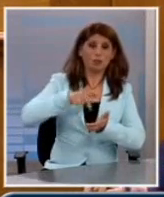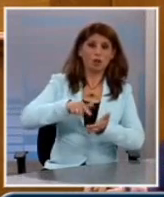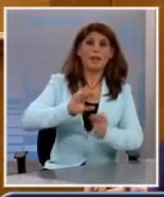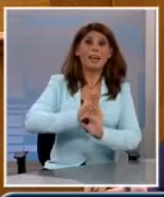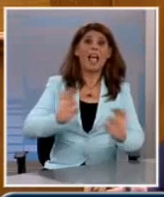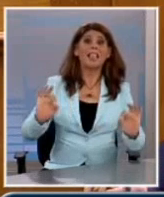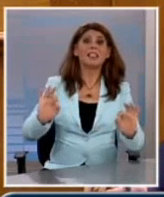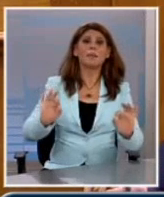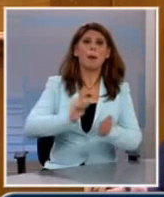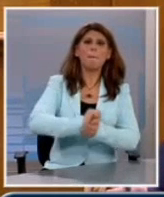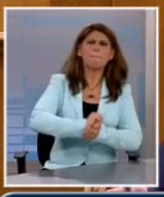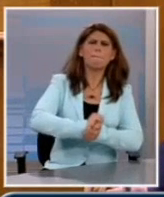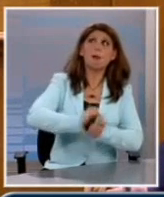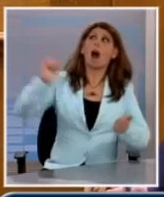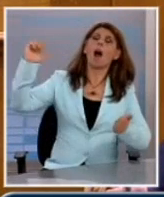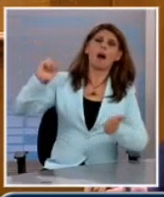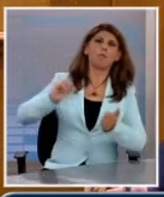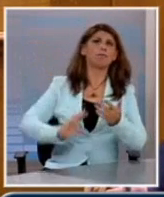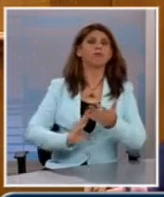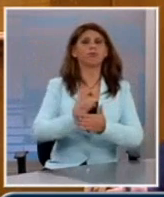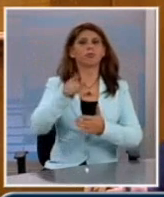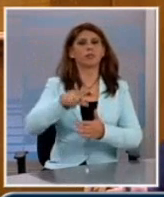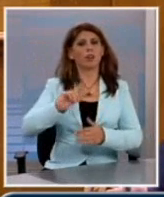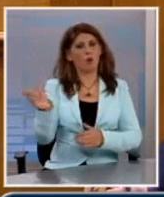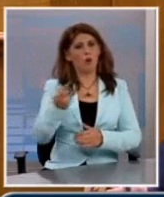εκτιναχθεί. Όλοι όμως ξέρουμε ότι αυτό